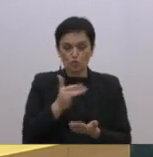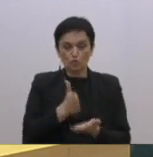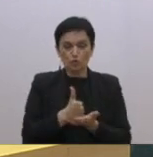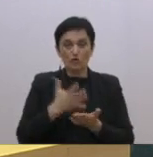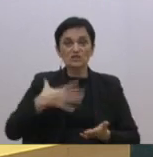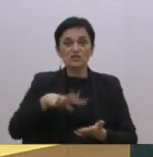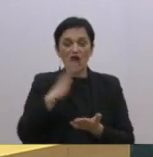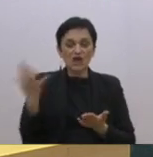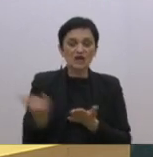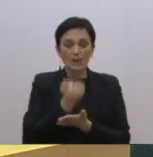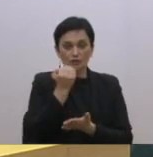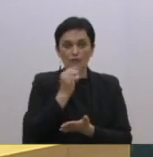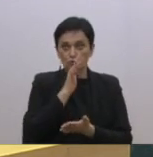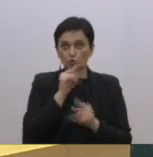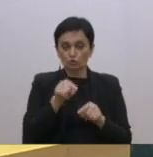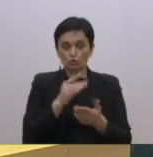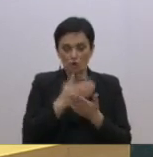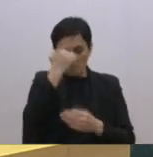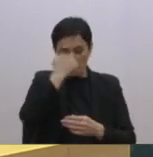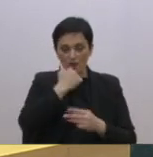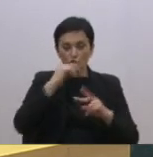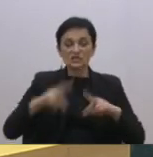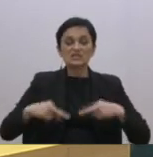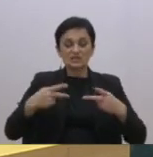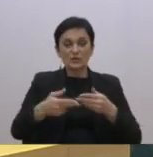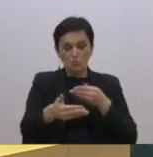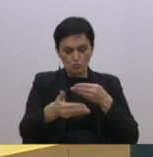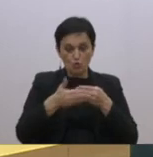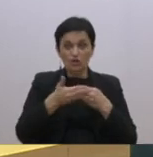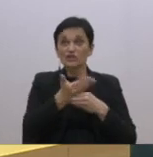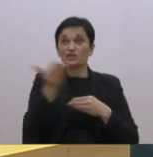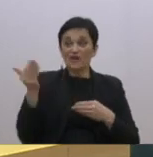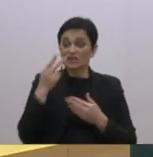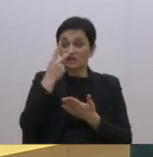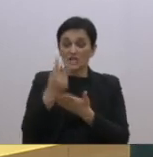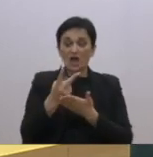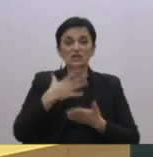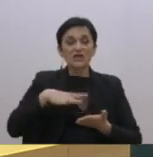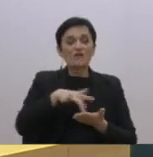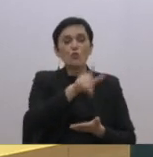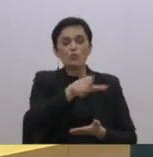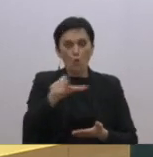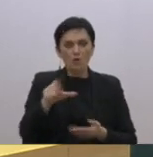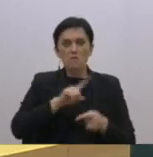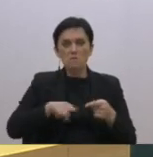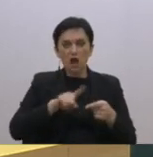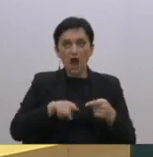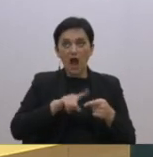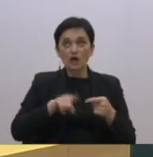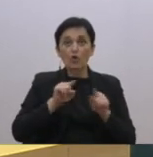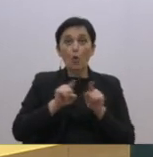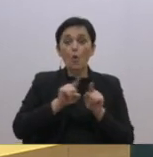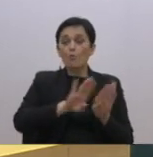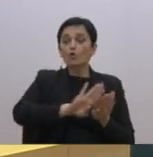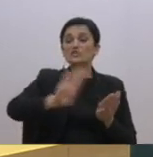საქართველოს გამარჯვების დრო მოვიდა. მადლობა, ცვლილებები მოახლოვდა და თქვენ ყველა ნახავთ, რომ საქართველოს მოქალაქეები მალე გაგიშვებთ